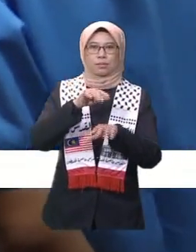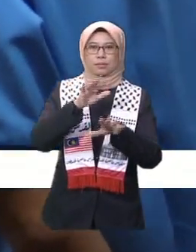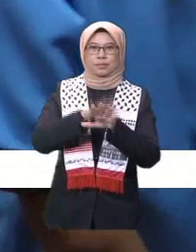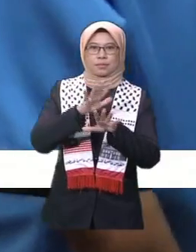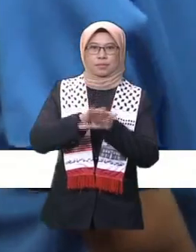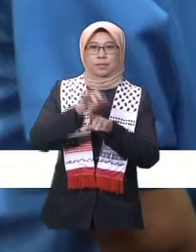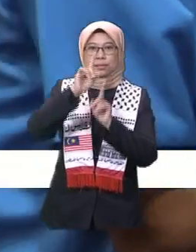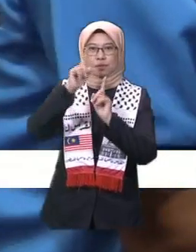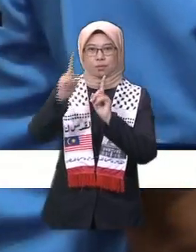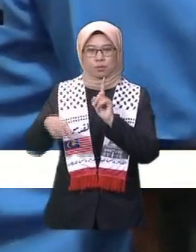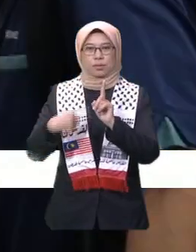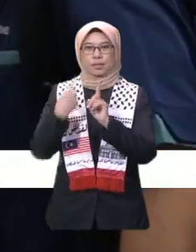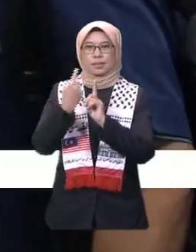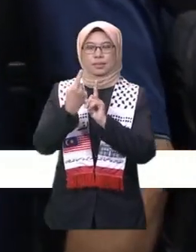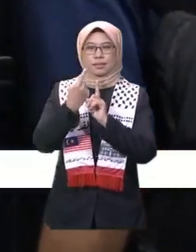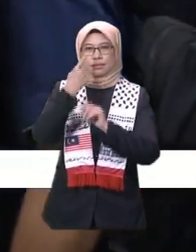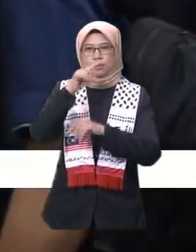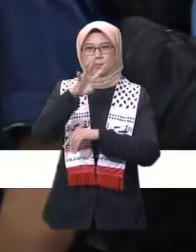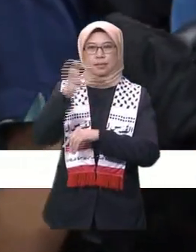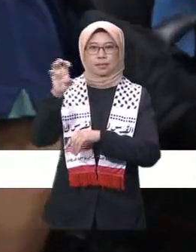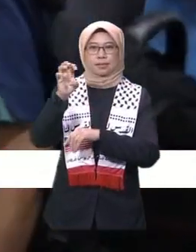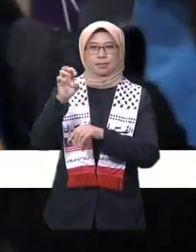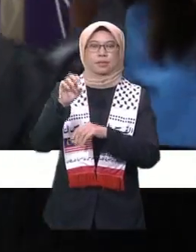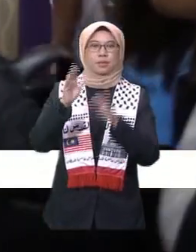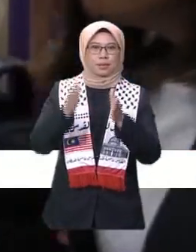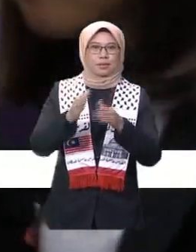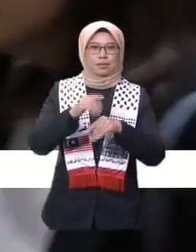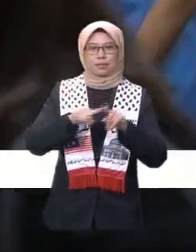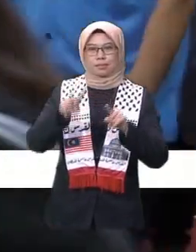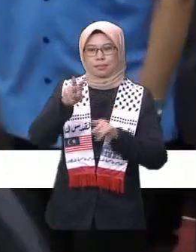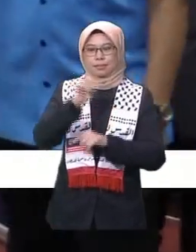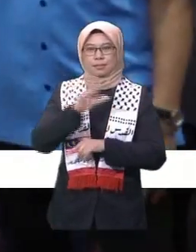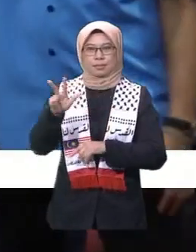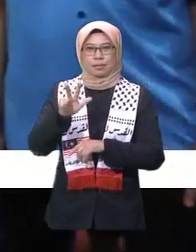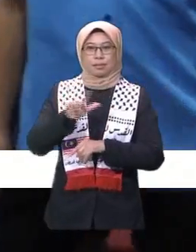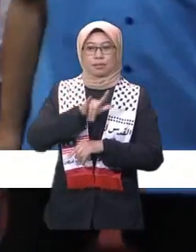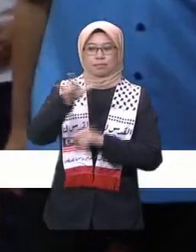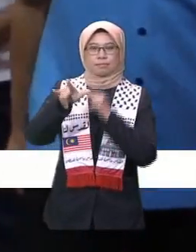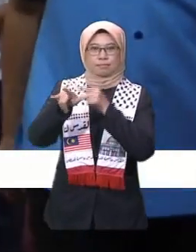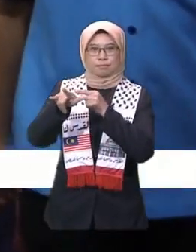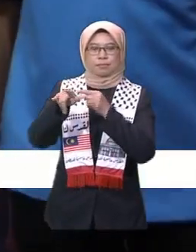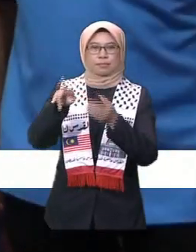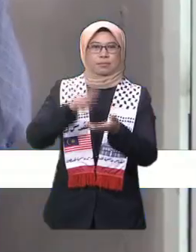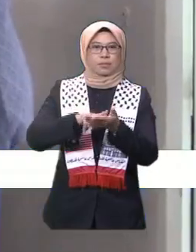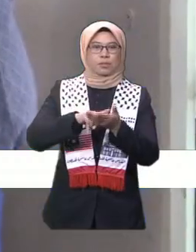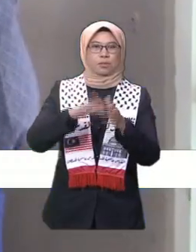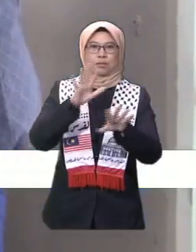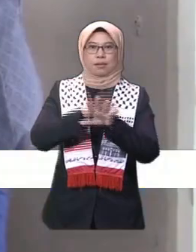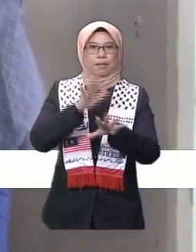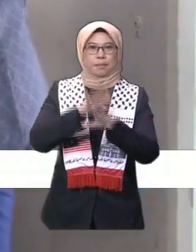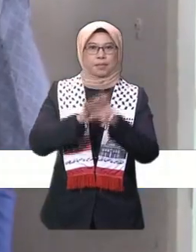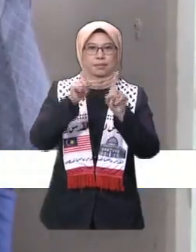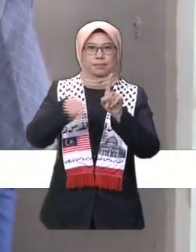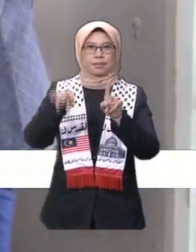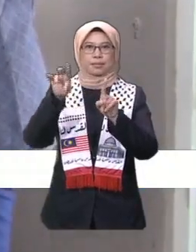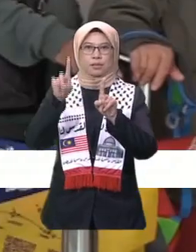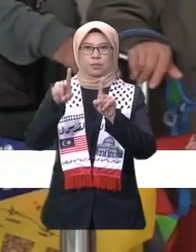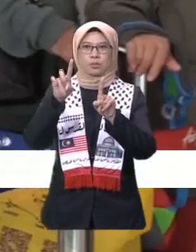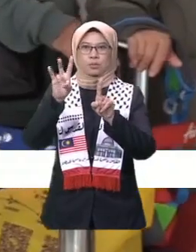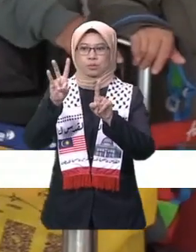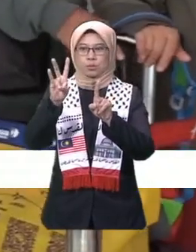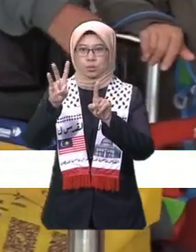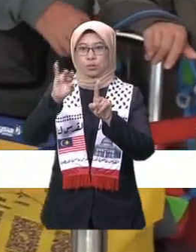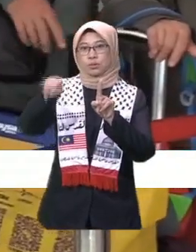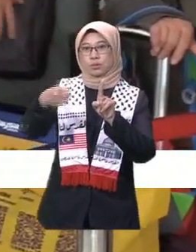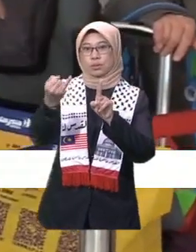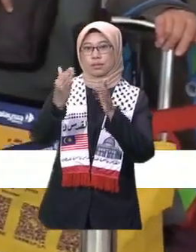jam adalah 400 penumpang. Namun pada 2023, lapangan terbang ini merekodkan kemasukan 1.71 juta